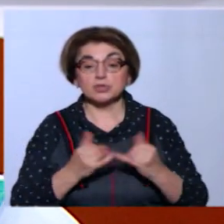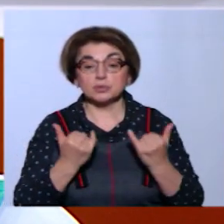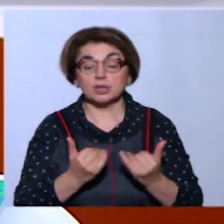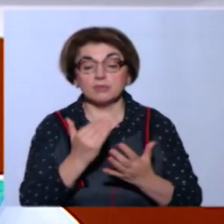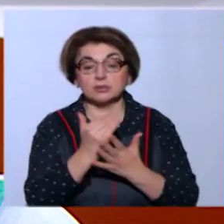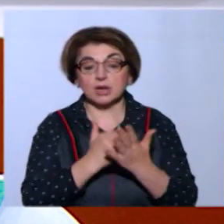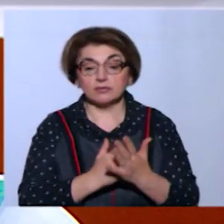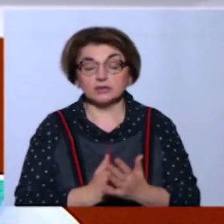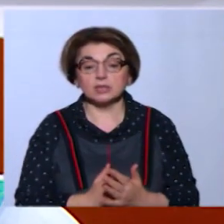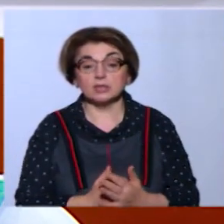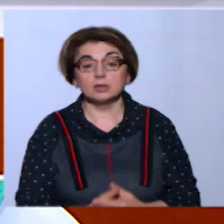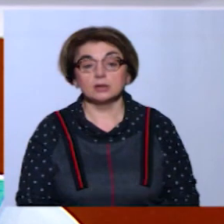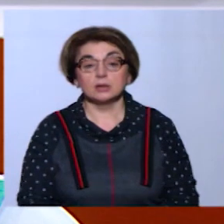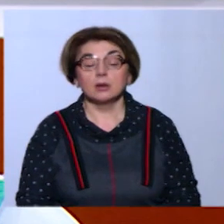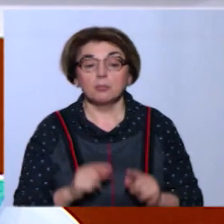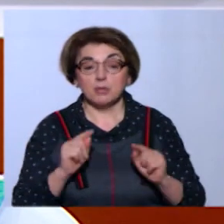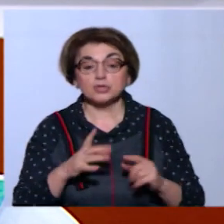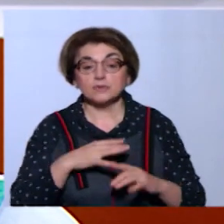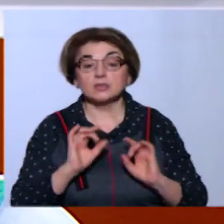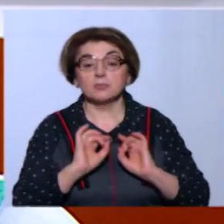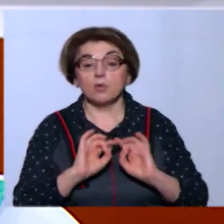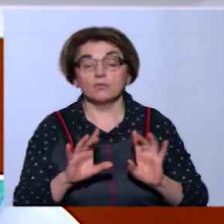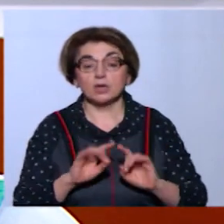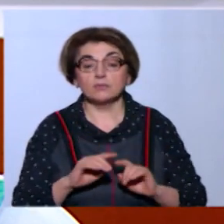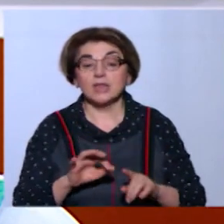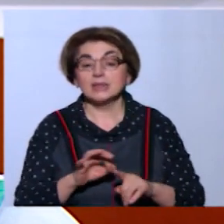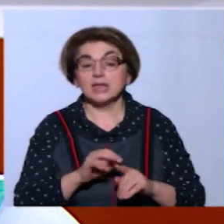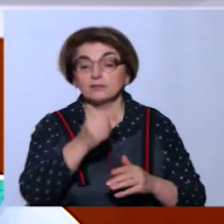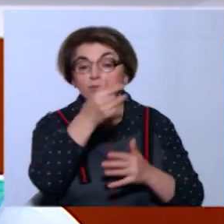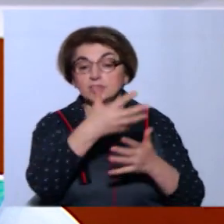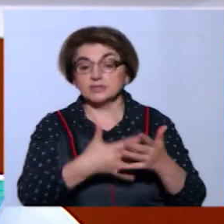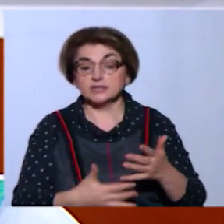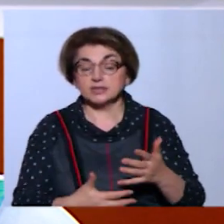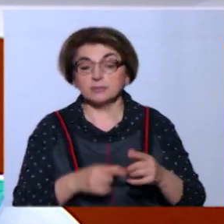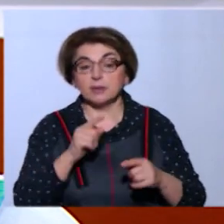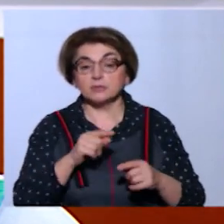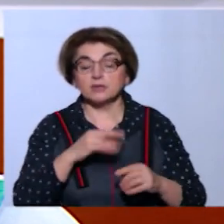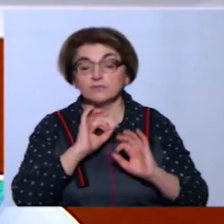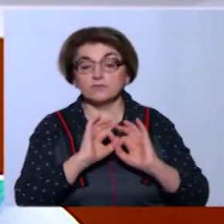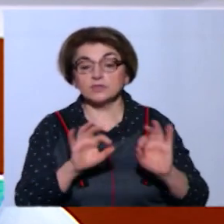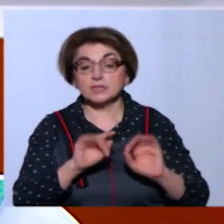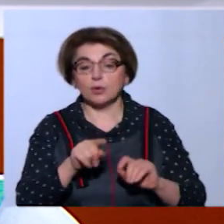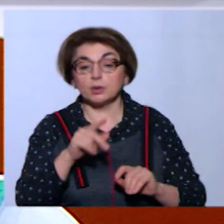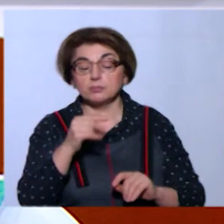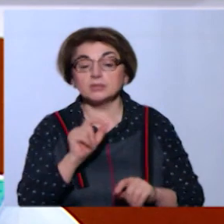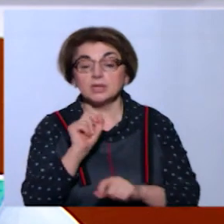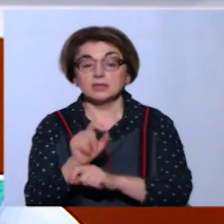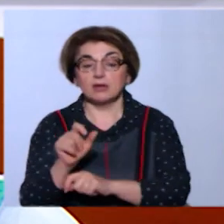დღევანდელი ჩვენი გაკვეთილი. მას ჩვენ დღეს განვიხილეთ ნერვული სისტემა, ვისაუბრეთ მის